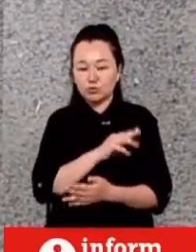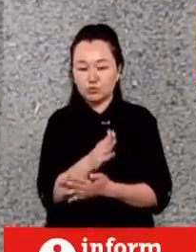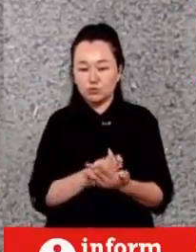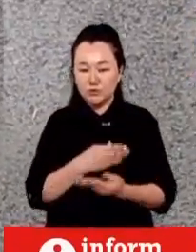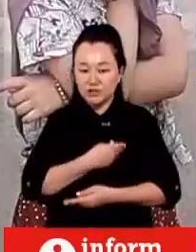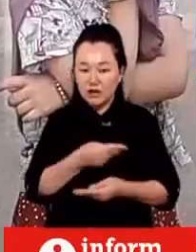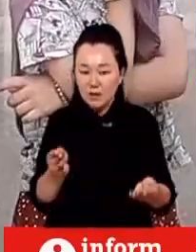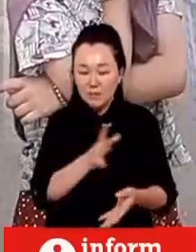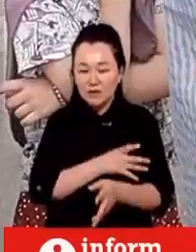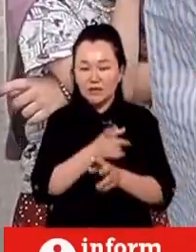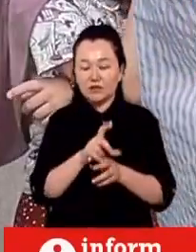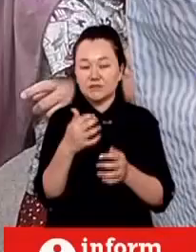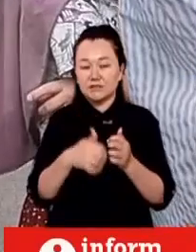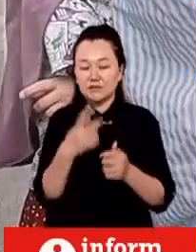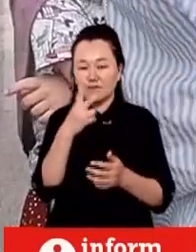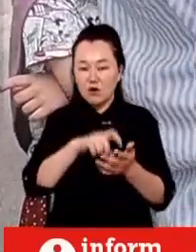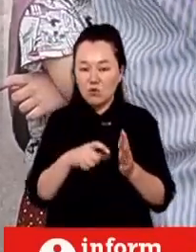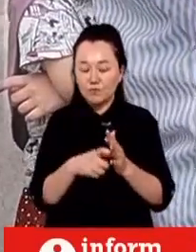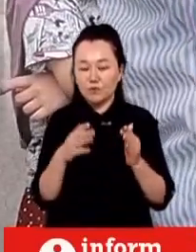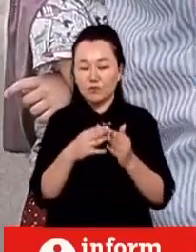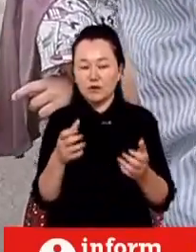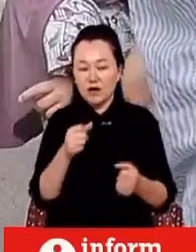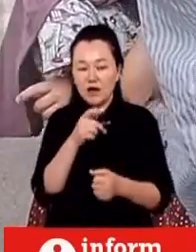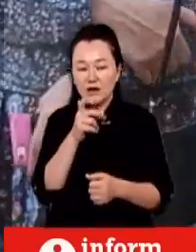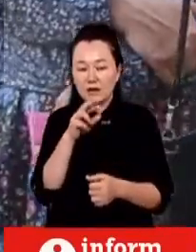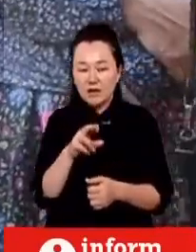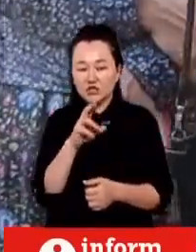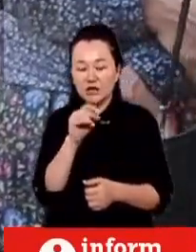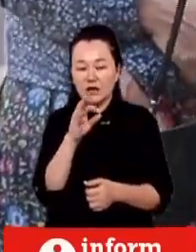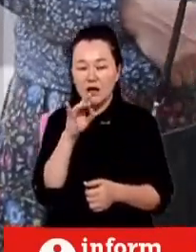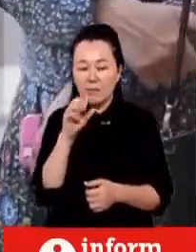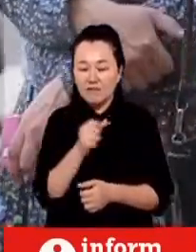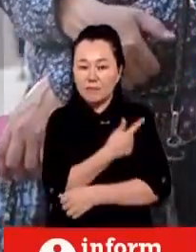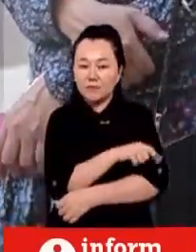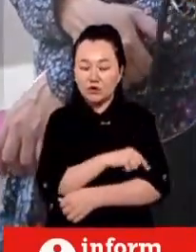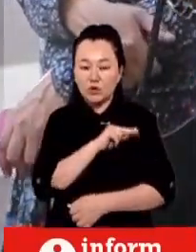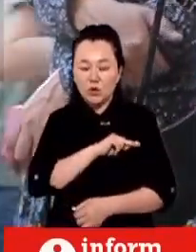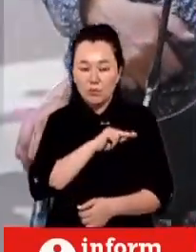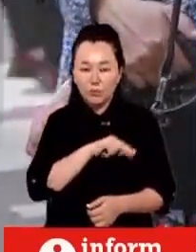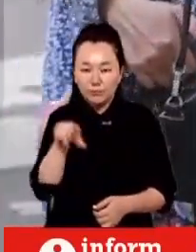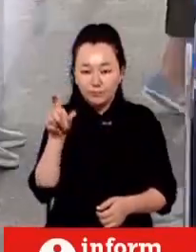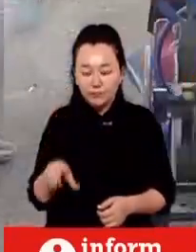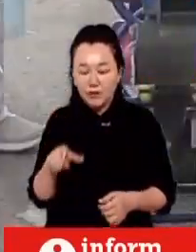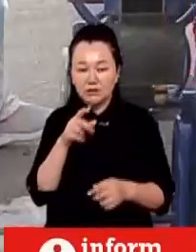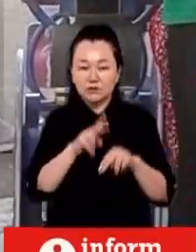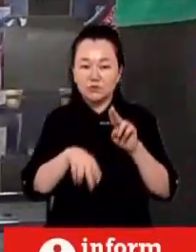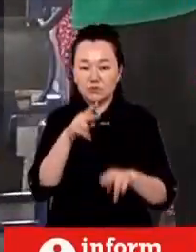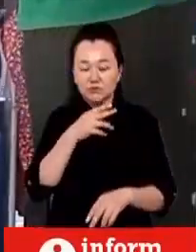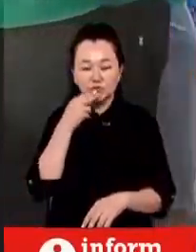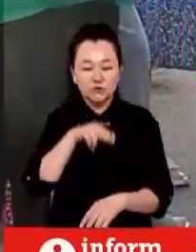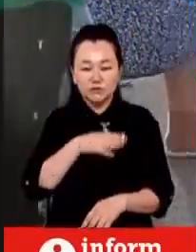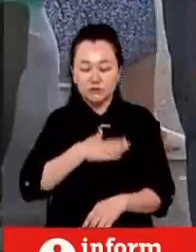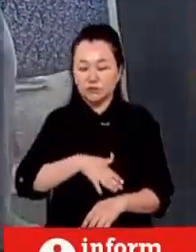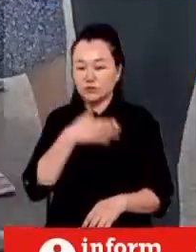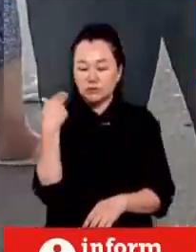екен. Олардың қатарында екі бөлмелі пәтер алған Ғалия Жарылқапова да бар. Медицина қызметкерінің құрылыс сапасына көңілі толмайды. Айтуынша, ай